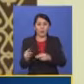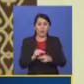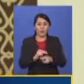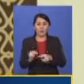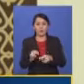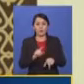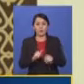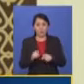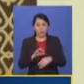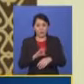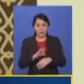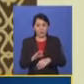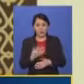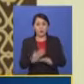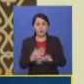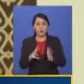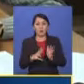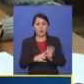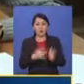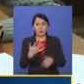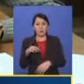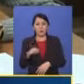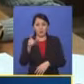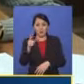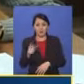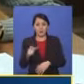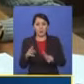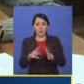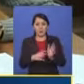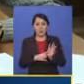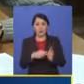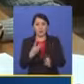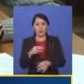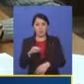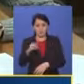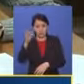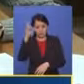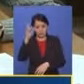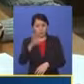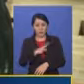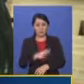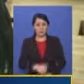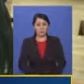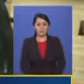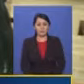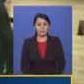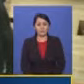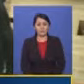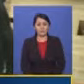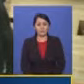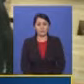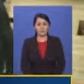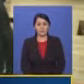рейдтік шараларды жүргізді. Шамамен 85 мыңға жуық адамға 72 мың ескертпе жадынама табысталды. Аманжол Нұртазин,